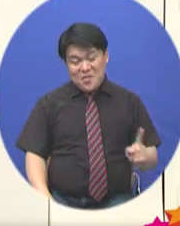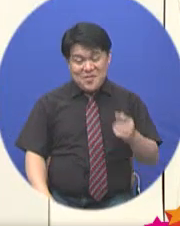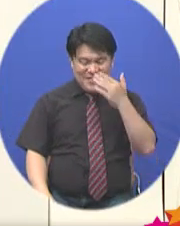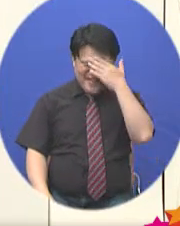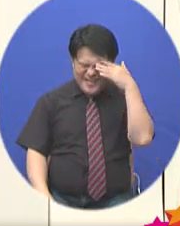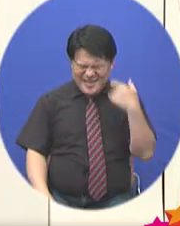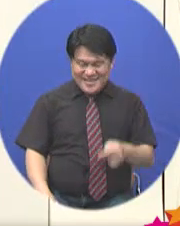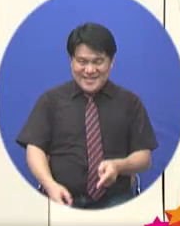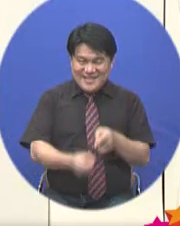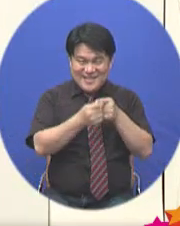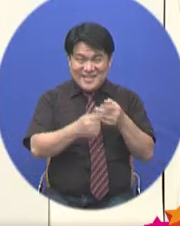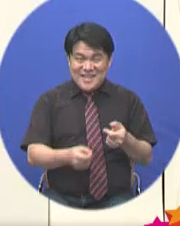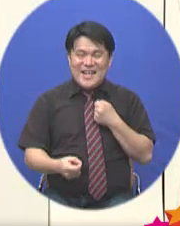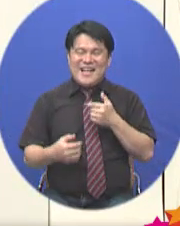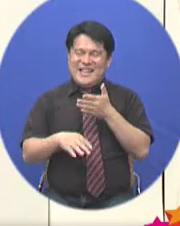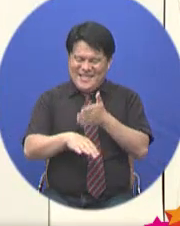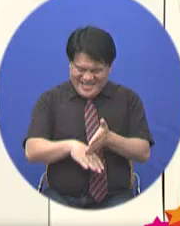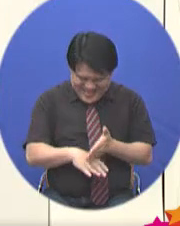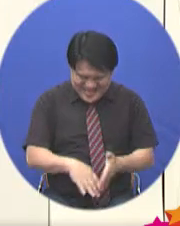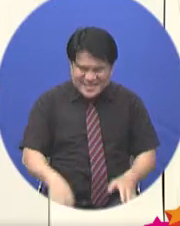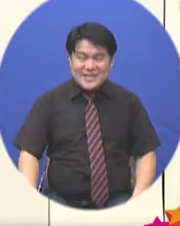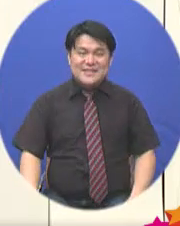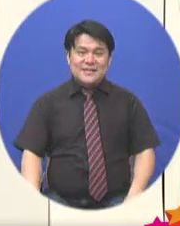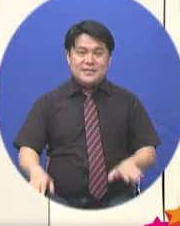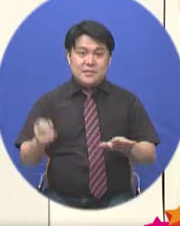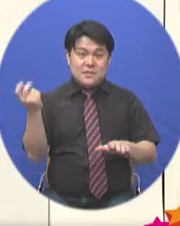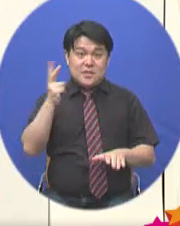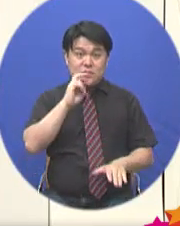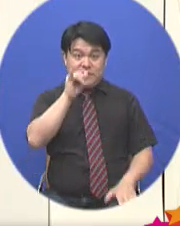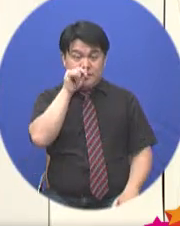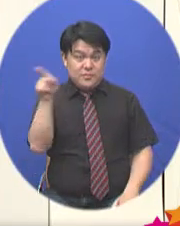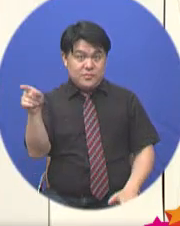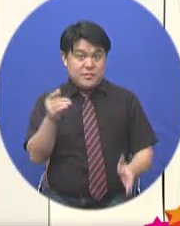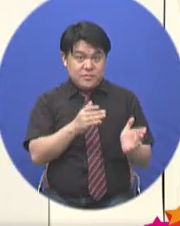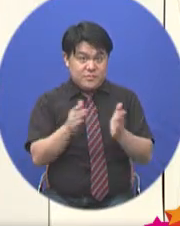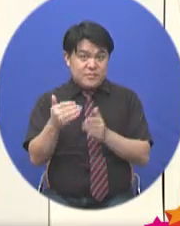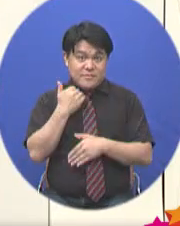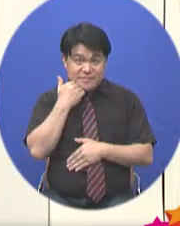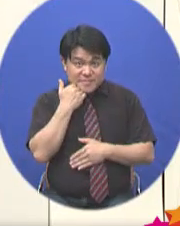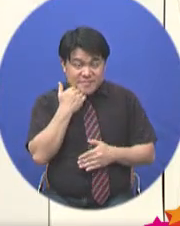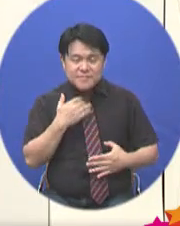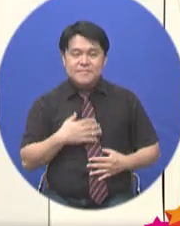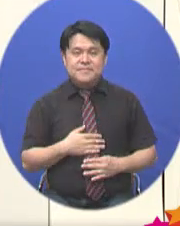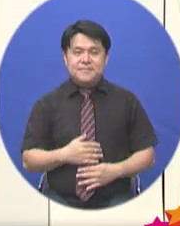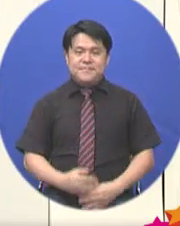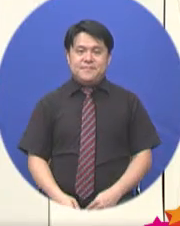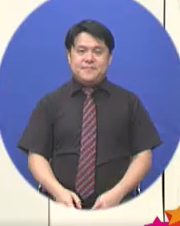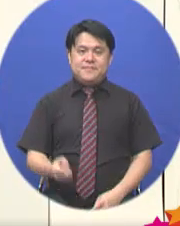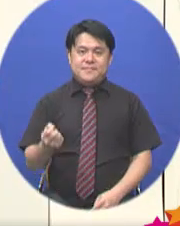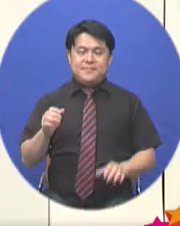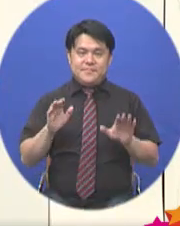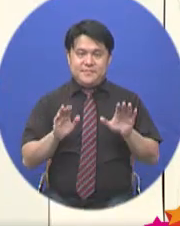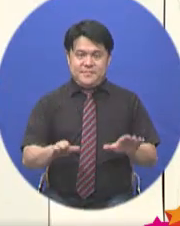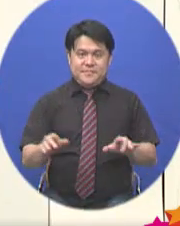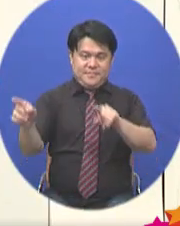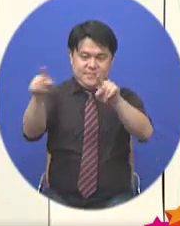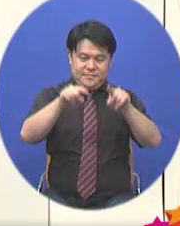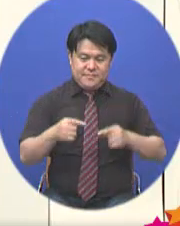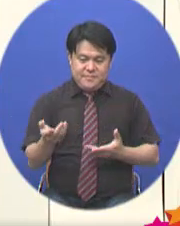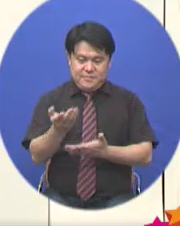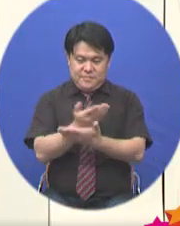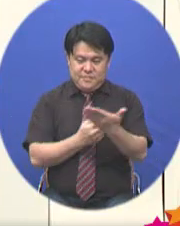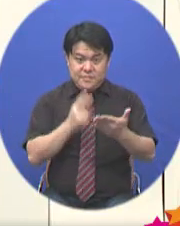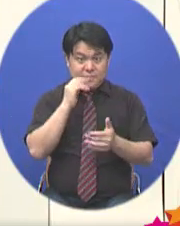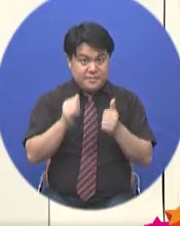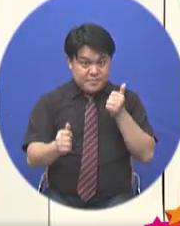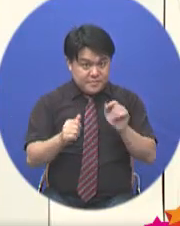다행히 이렇게 돼서 참 고맙습니다. 네. 오늘 앵콜송 있으니까 준비해 주세요. 예. 네, 오늘 생방송 전국